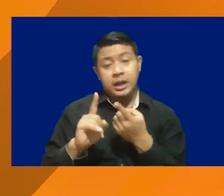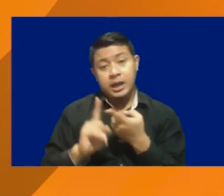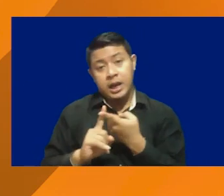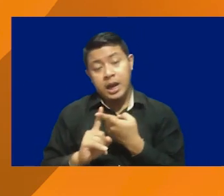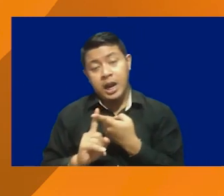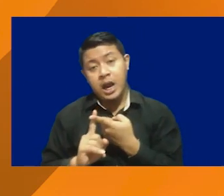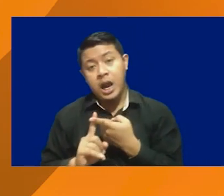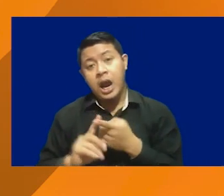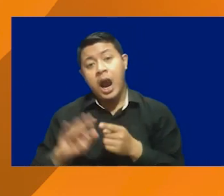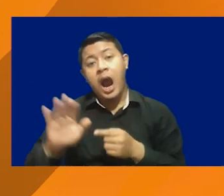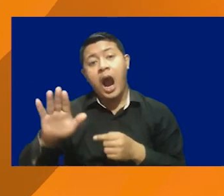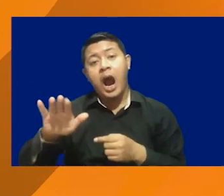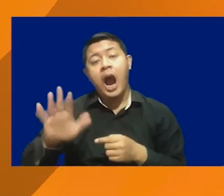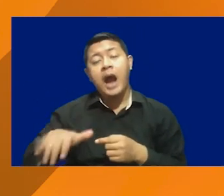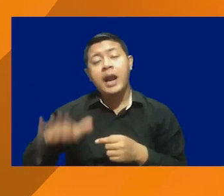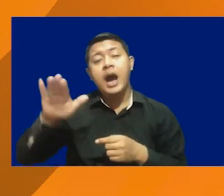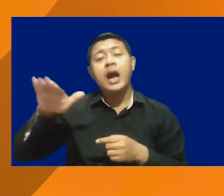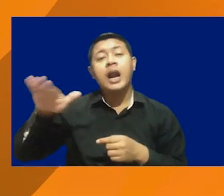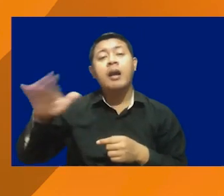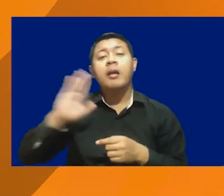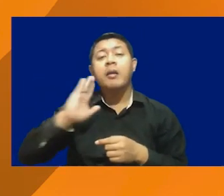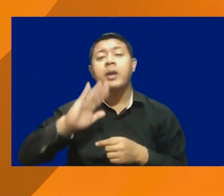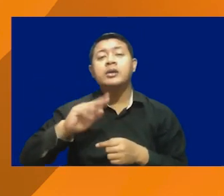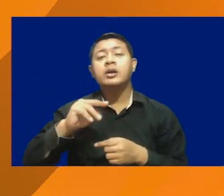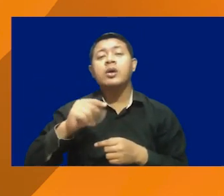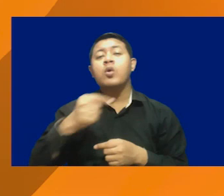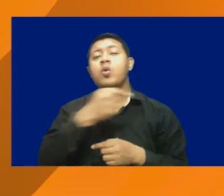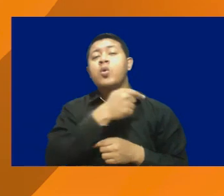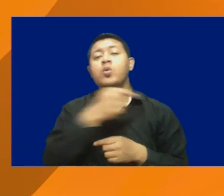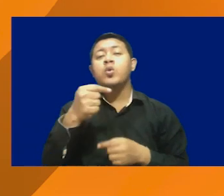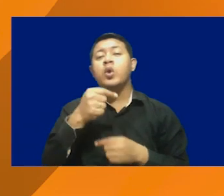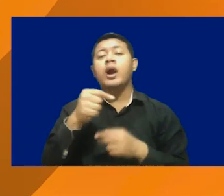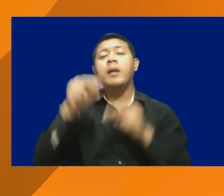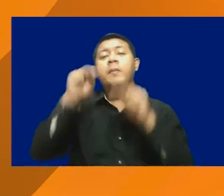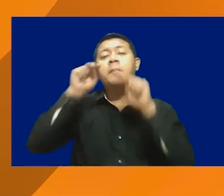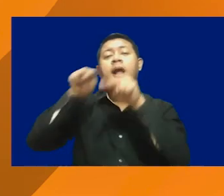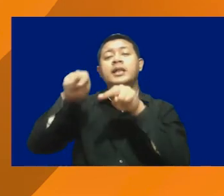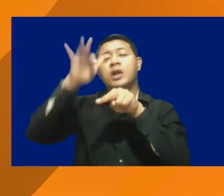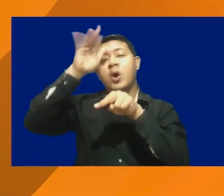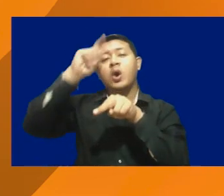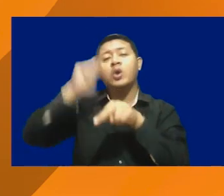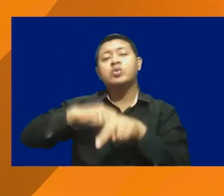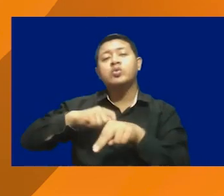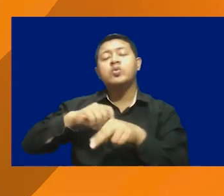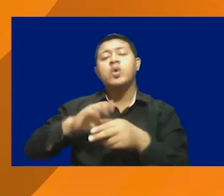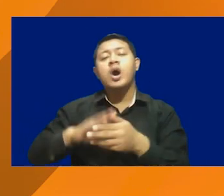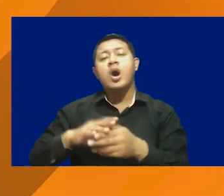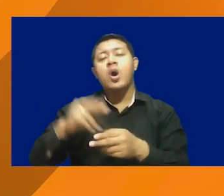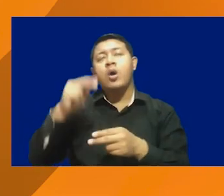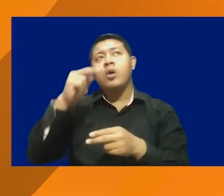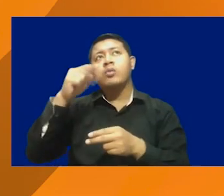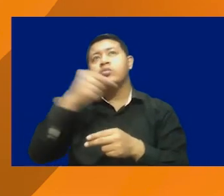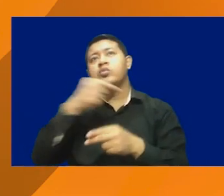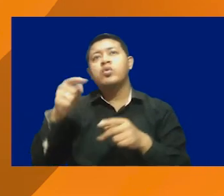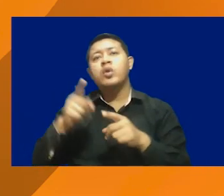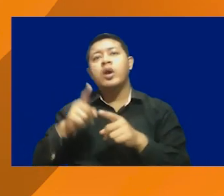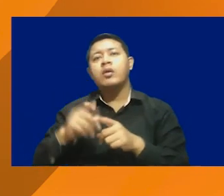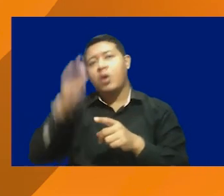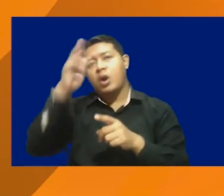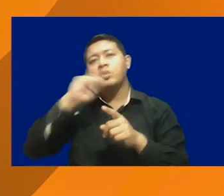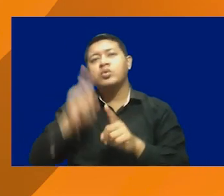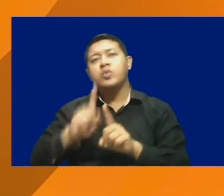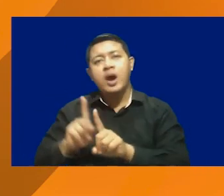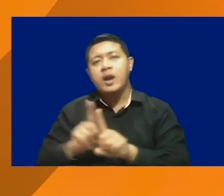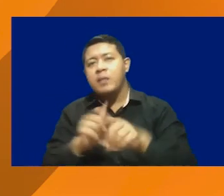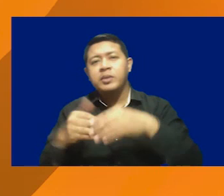Sama, bisa jadi sebabnya karena anak remaja itu kurang perhatian orang tua, kurang